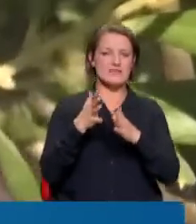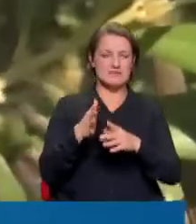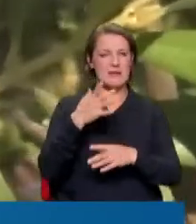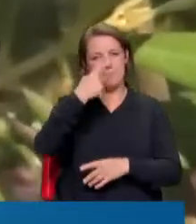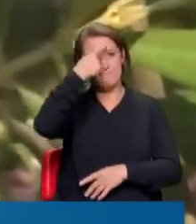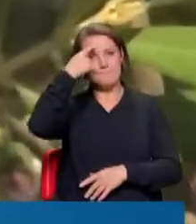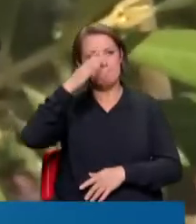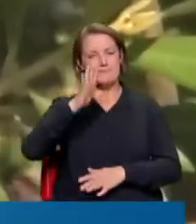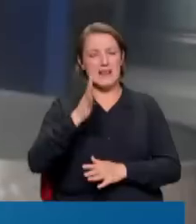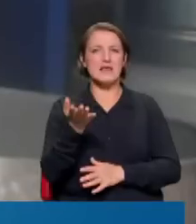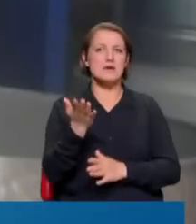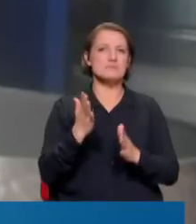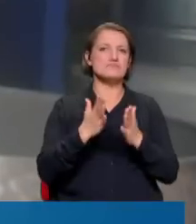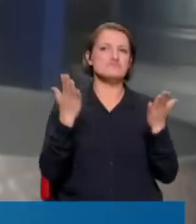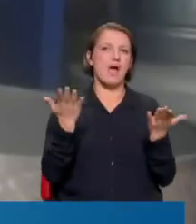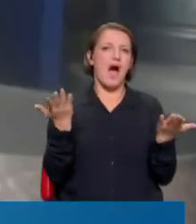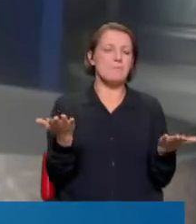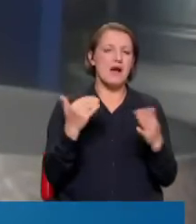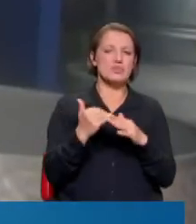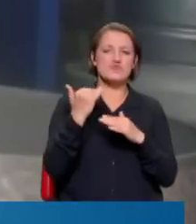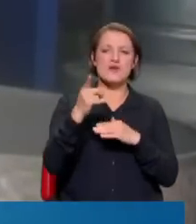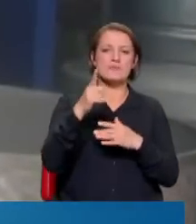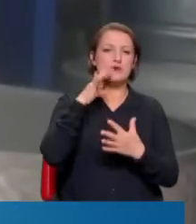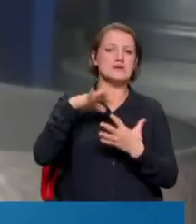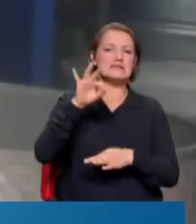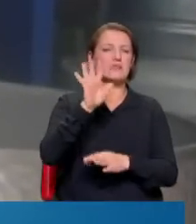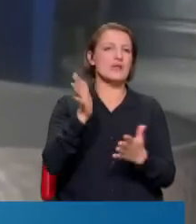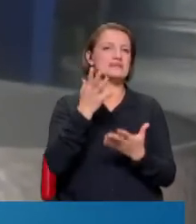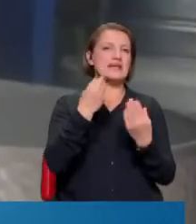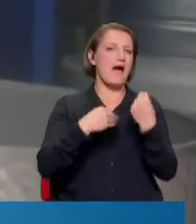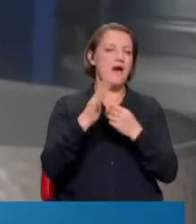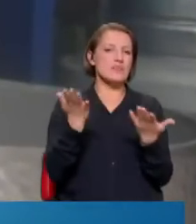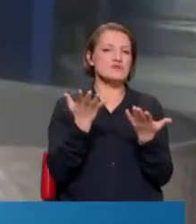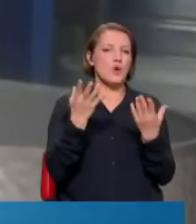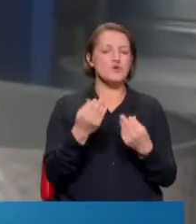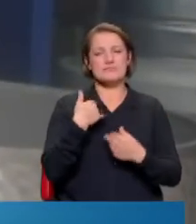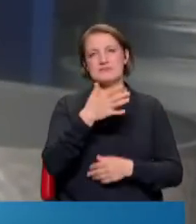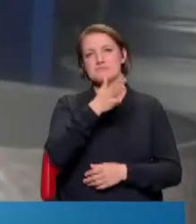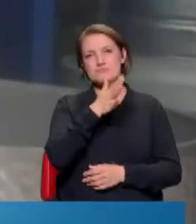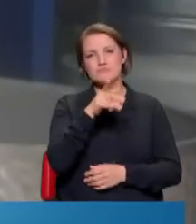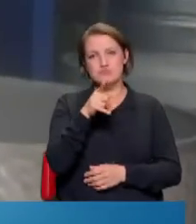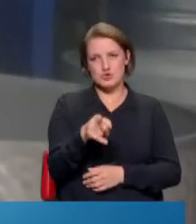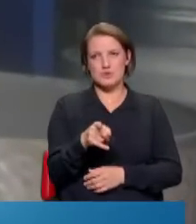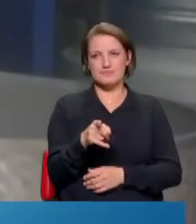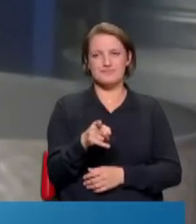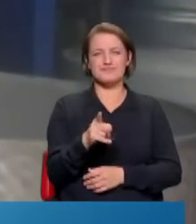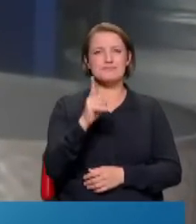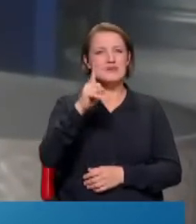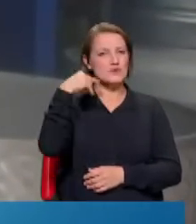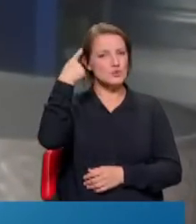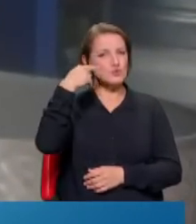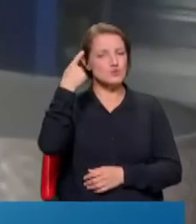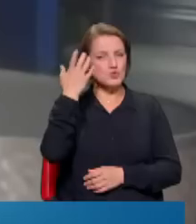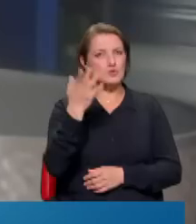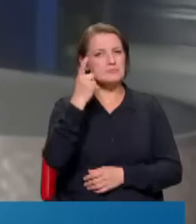belki yiyebilir yağını ama dışarıdaki bu insanlar nasıl yer nasıl olur bizim de buna düşünüyoruz